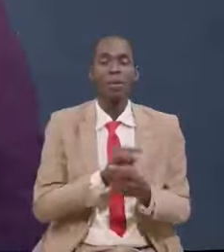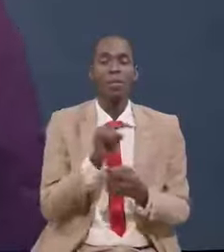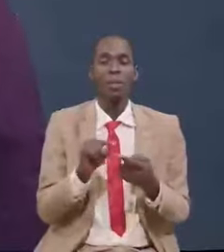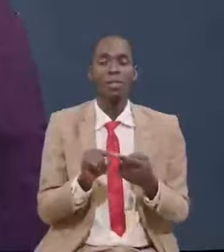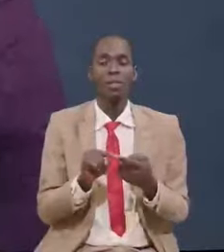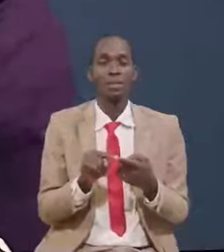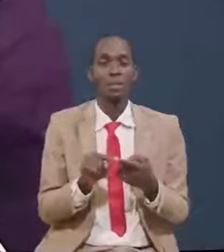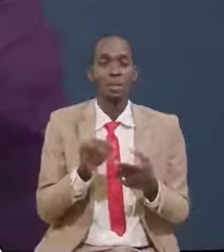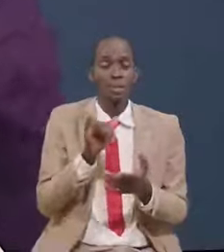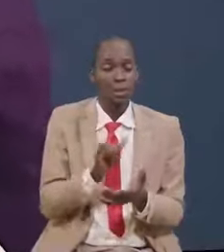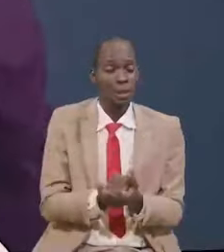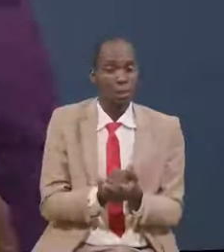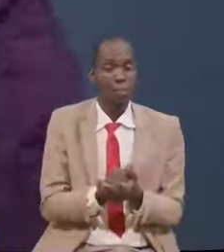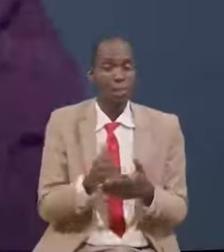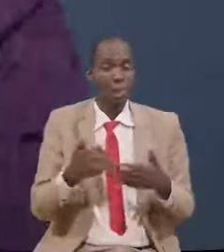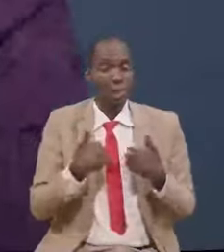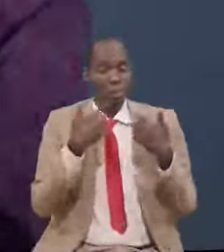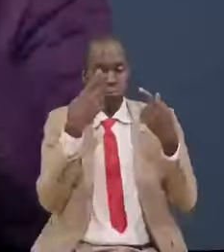Et lorsque cela se produit,